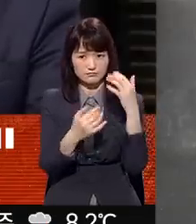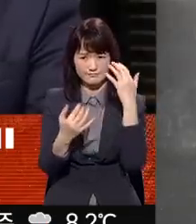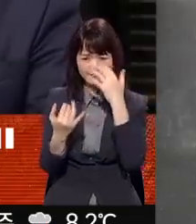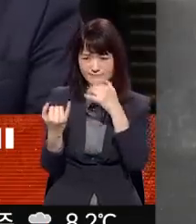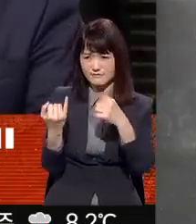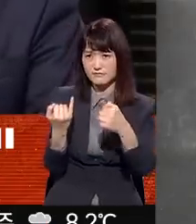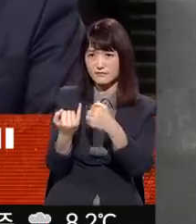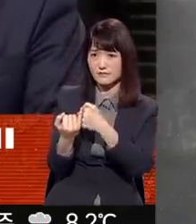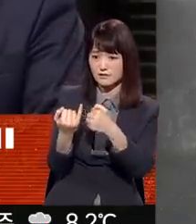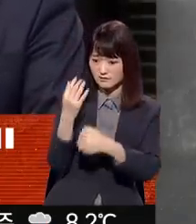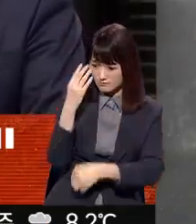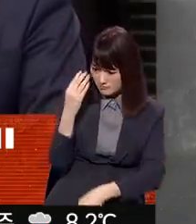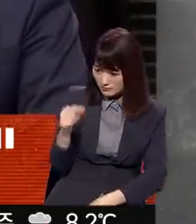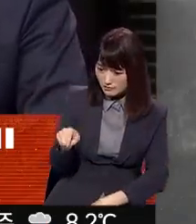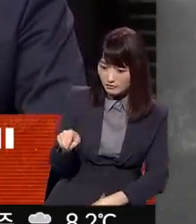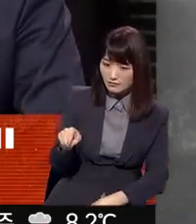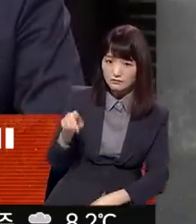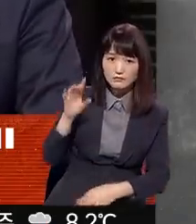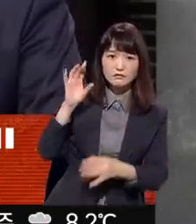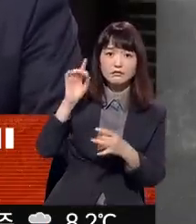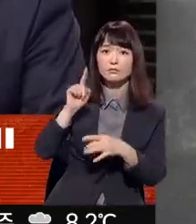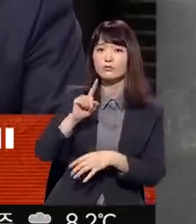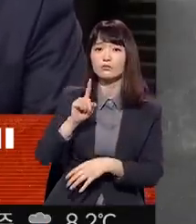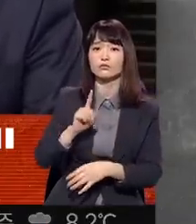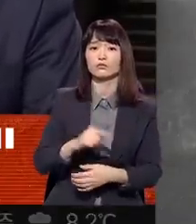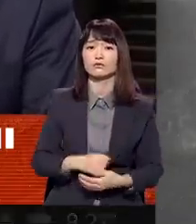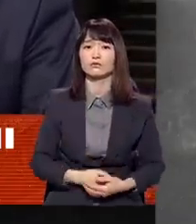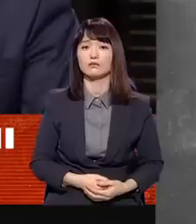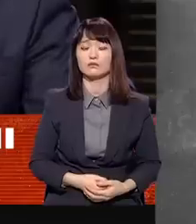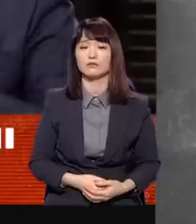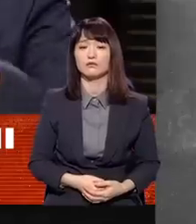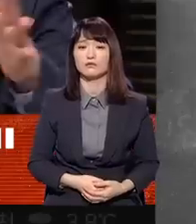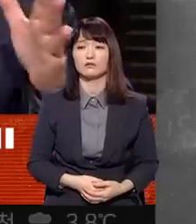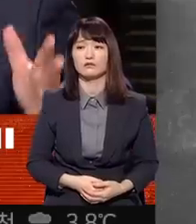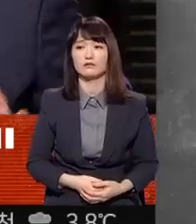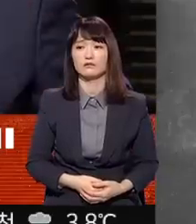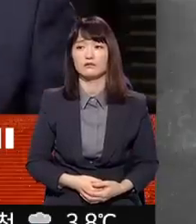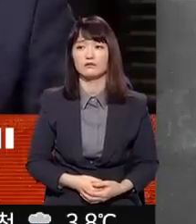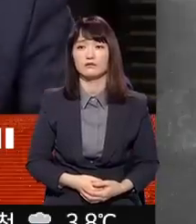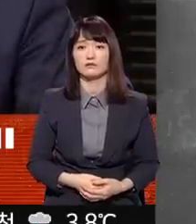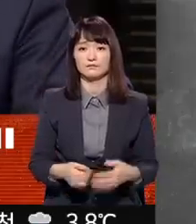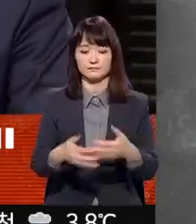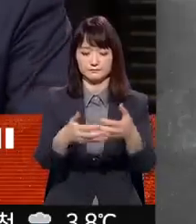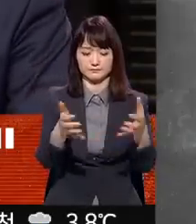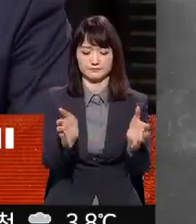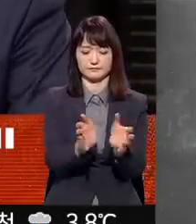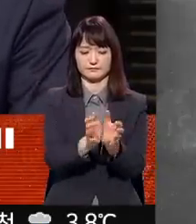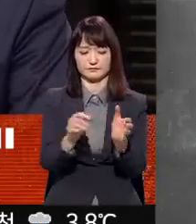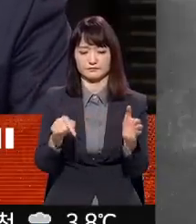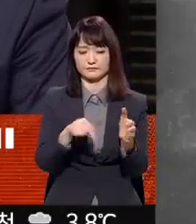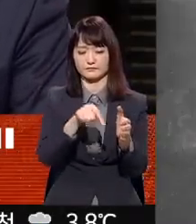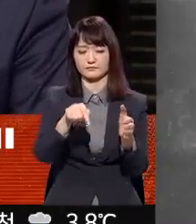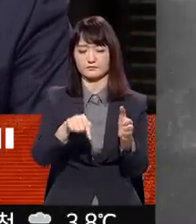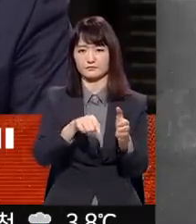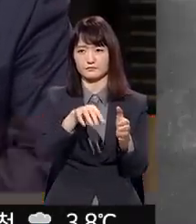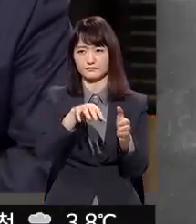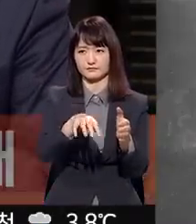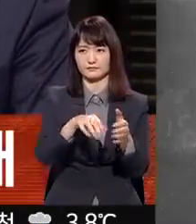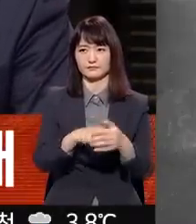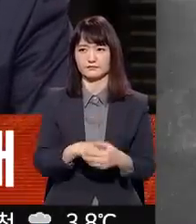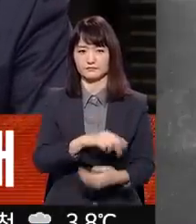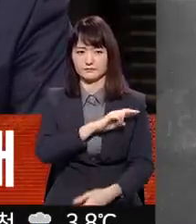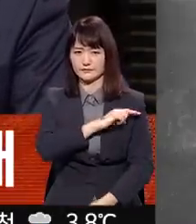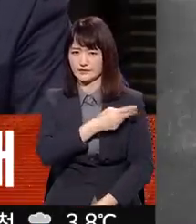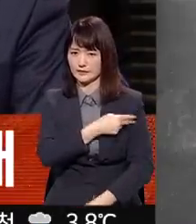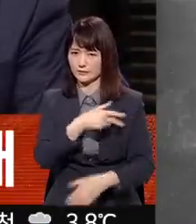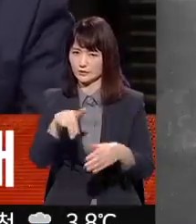그러면 그걸 보고 이게 말이 됩니까? 뭔가 이 집단 안에서 뭔가 소위 말하는 사이비